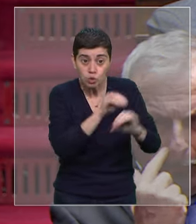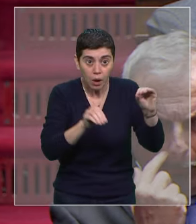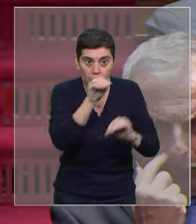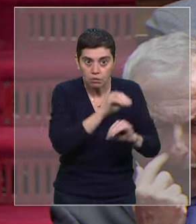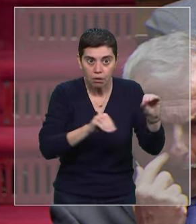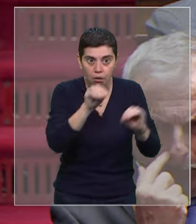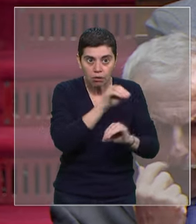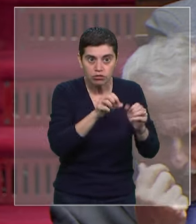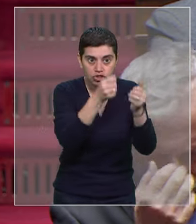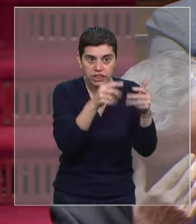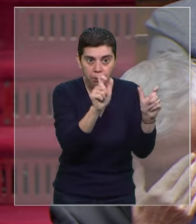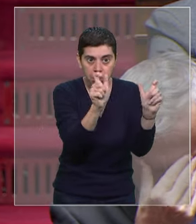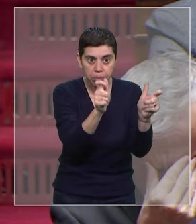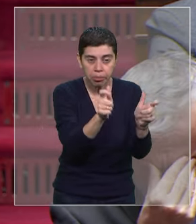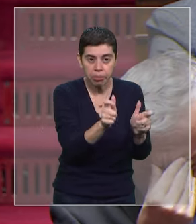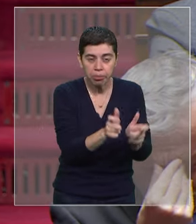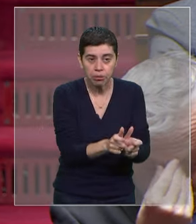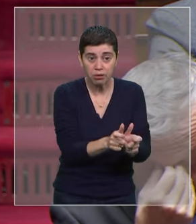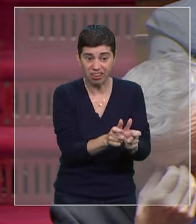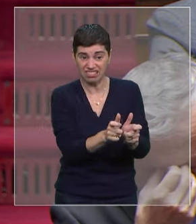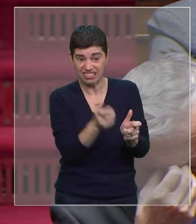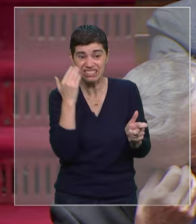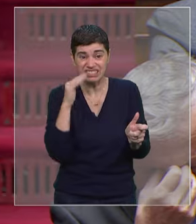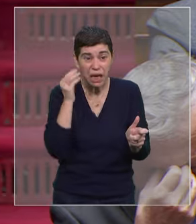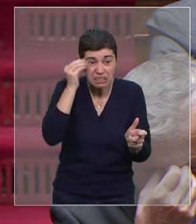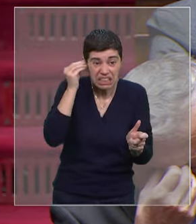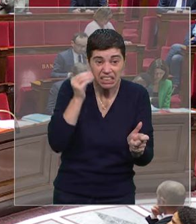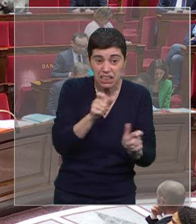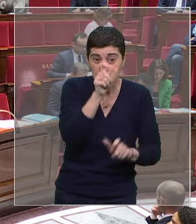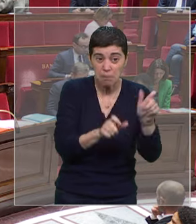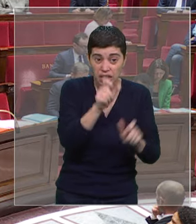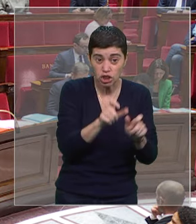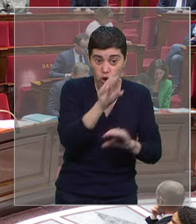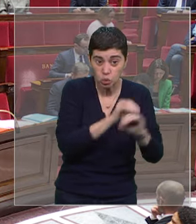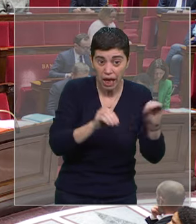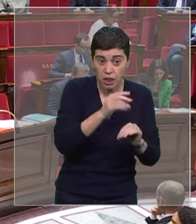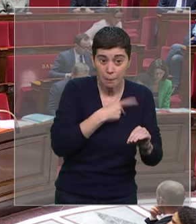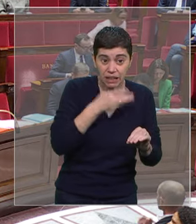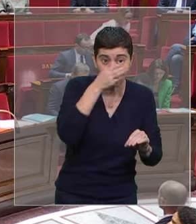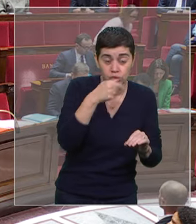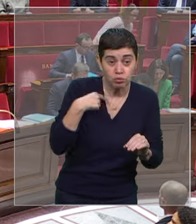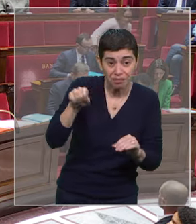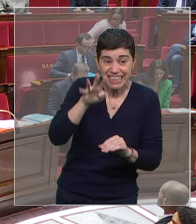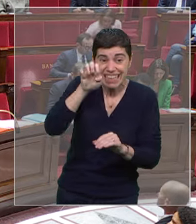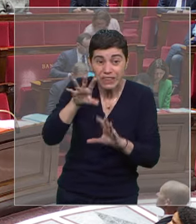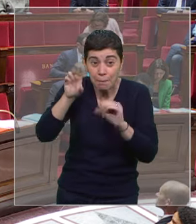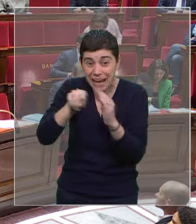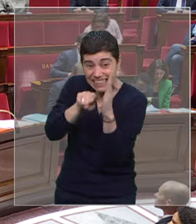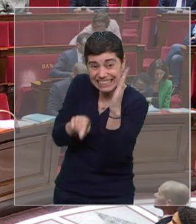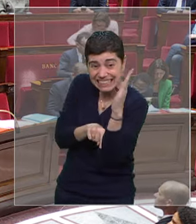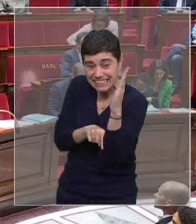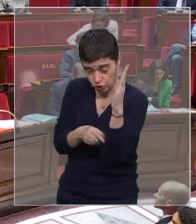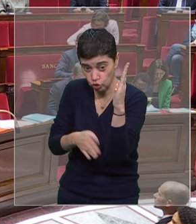puisque la psychiatrie demeure à la fin, à la toute fin des spécialités choisies par les futurs médecins. 40e place sur 44.